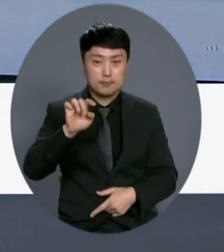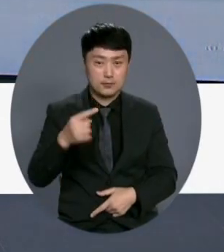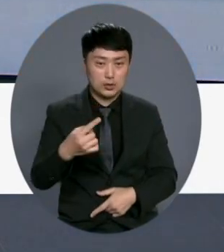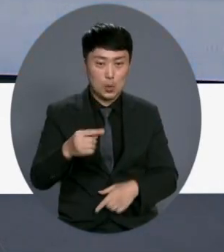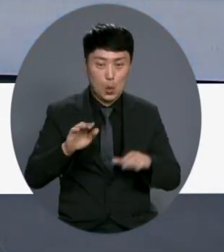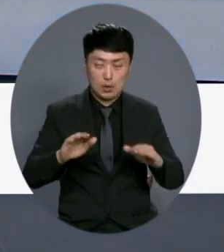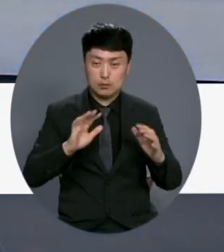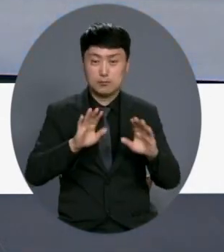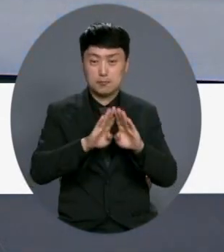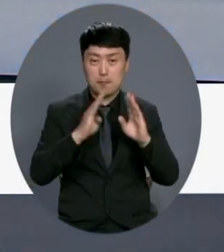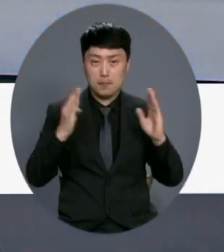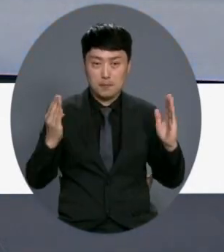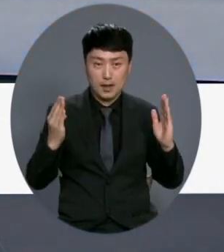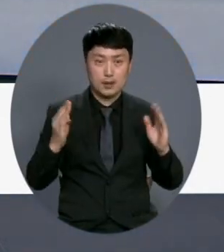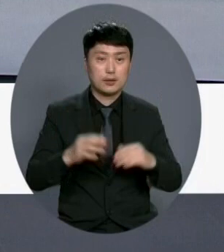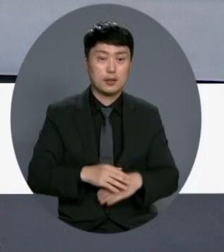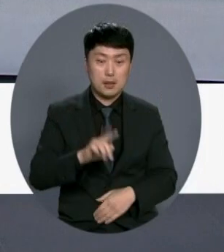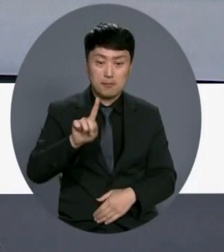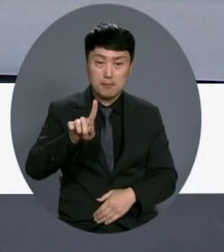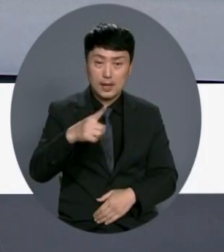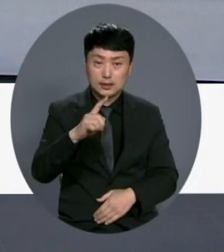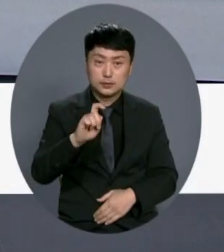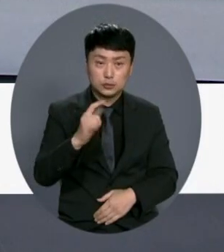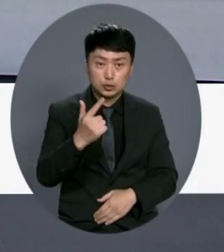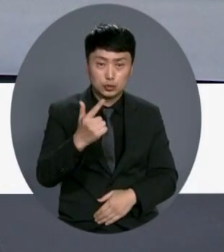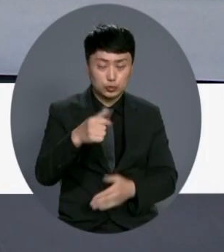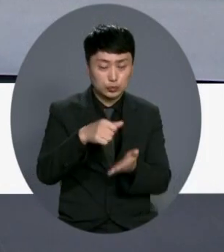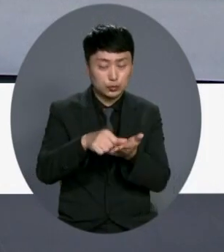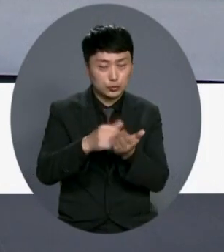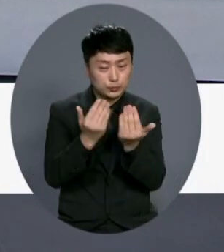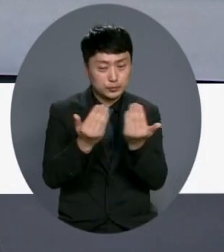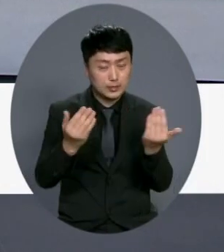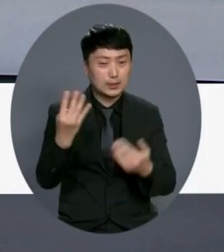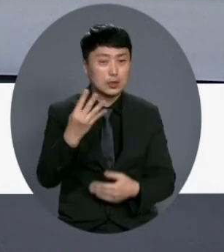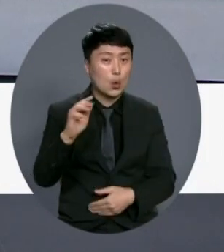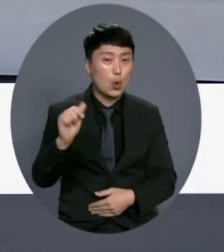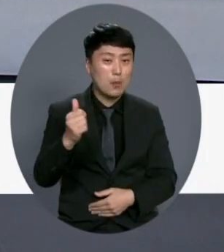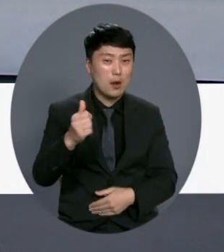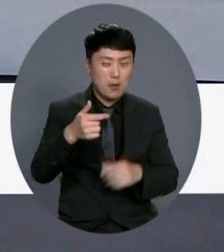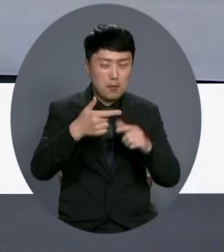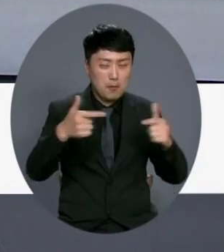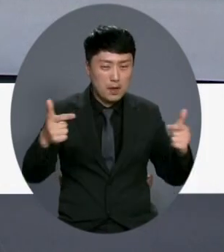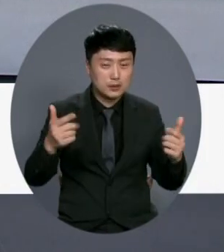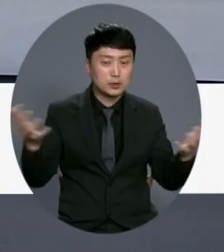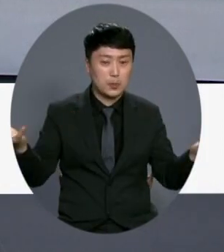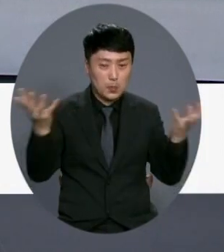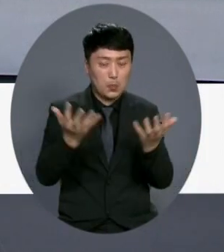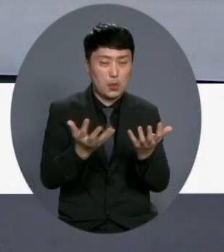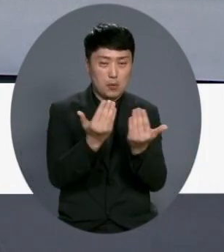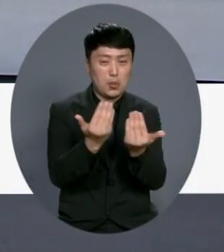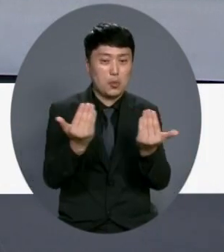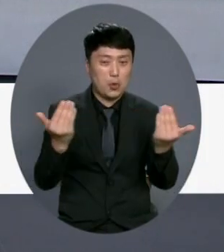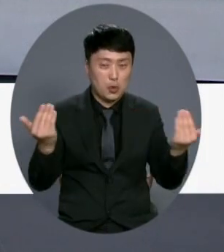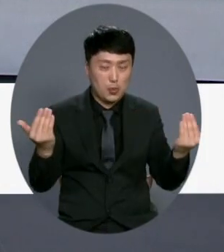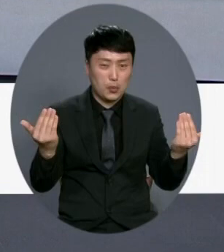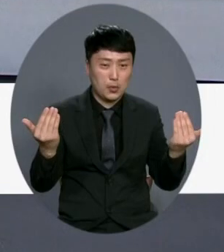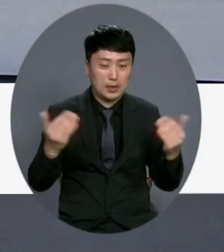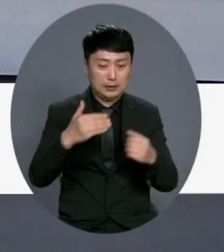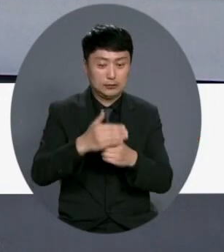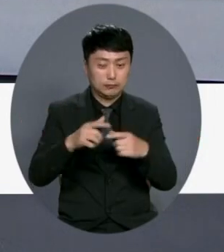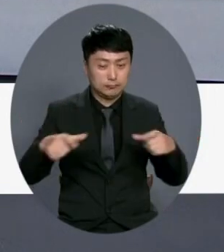국내외 116개 갤러리가 작품 4,500여 점을 출품해 대구를 예술의 열기로 가득 채울